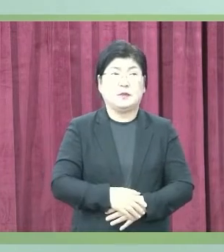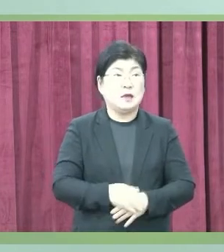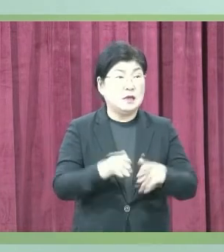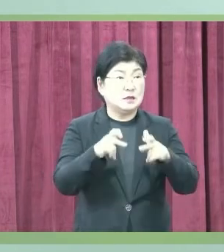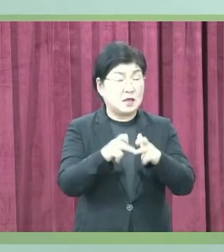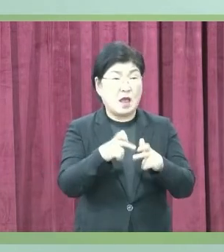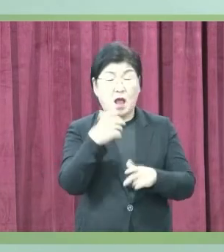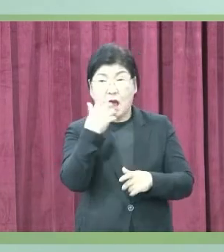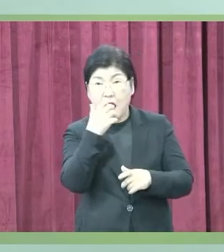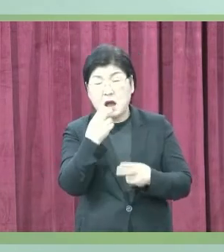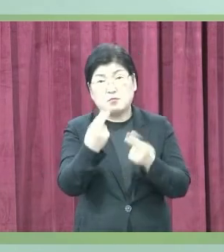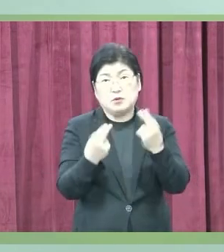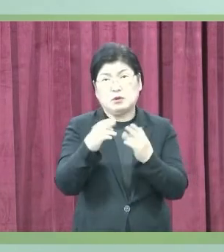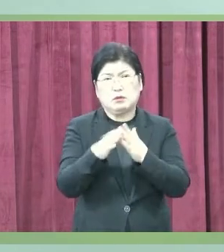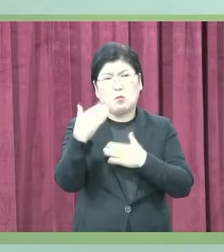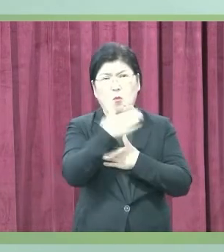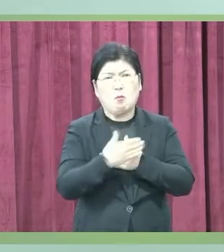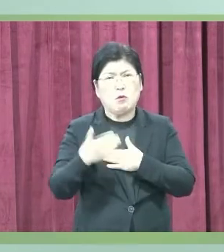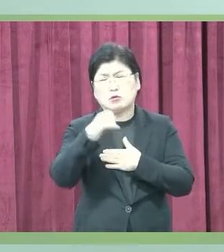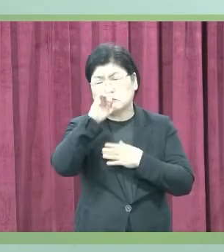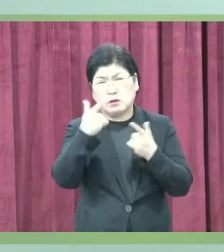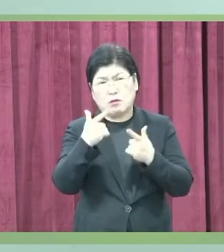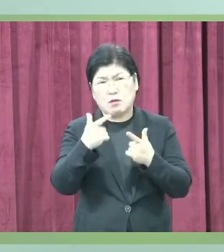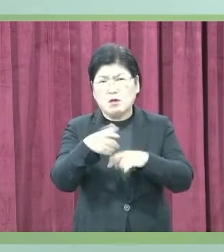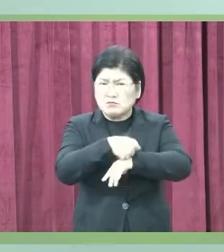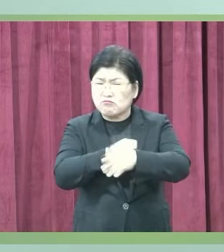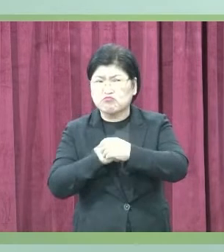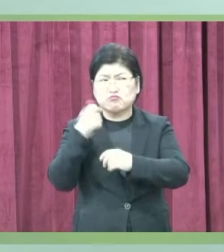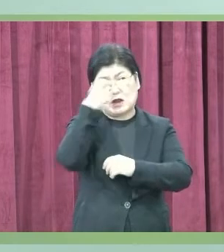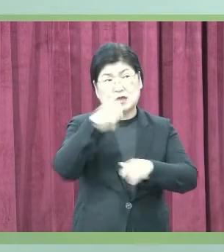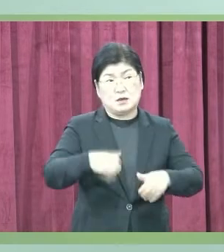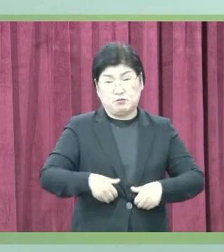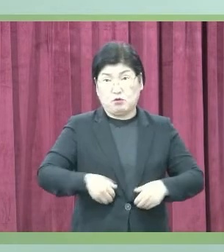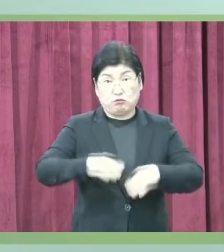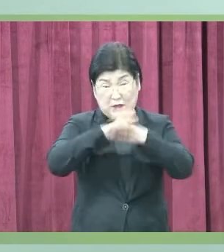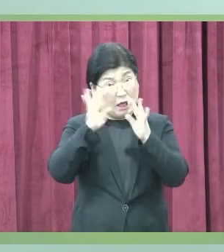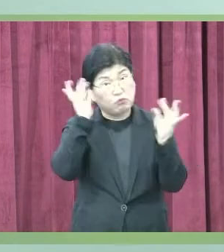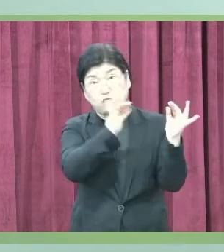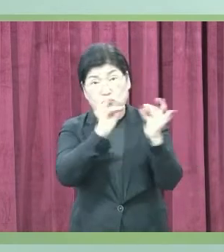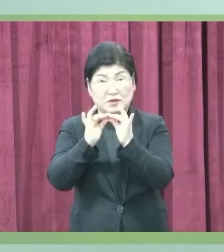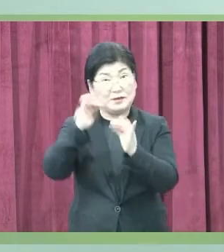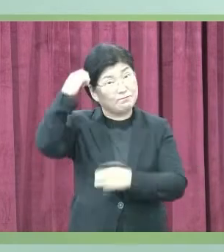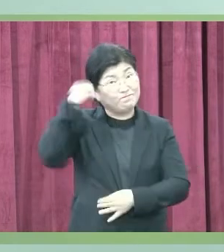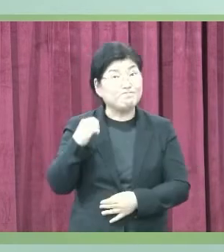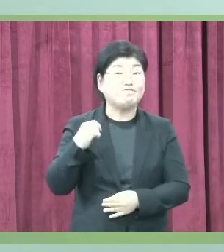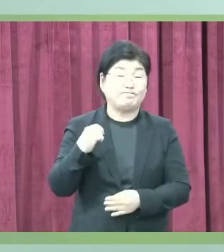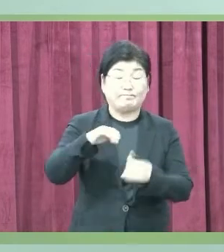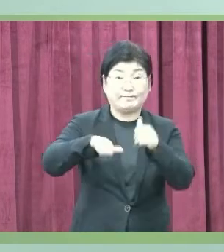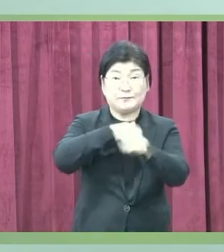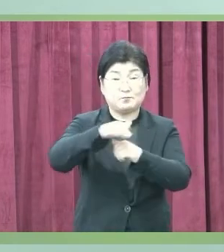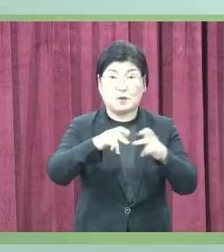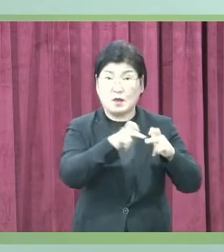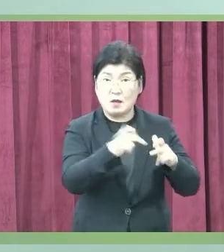장애인은 비장애인에 비해 건강이 열악하고 적극적인 관리가 필요하다는 부분은 모두가 공감하실 내용이라고 생각됩니다.